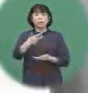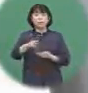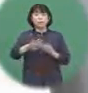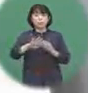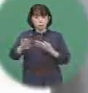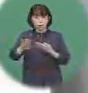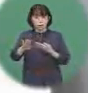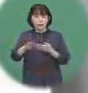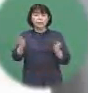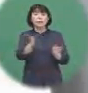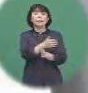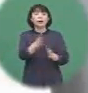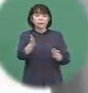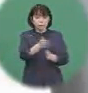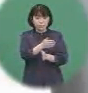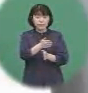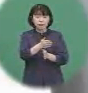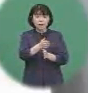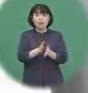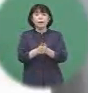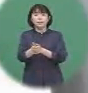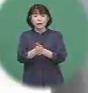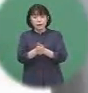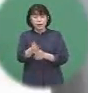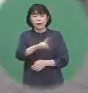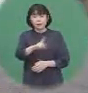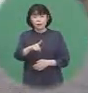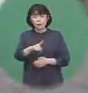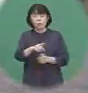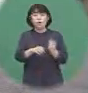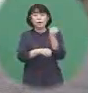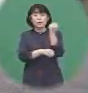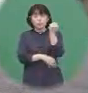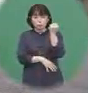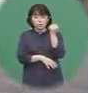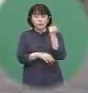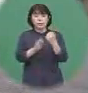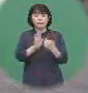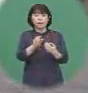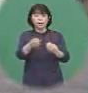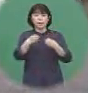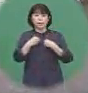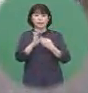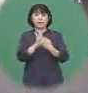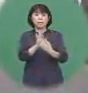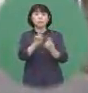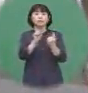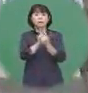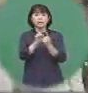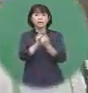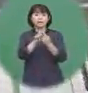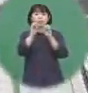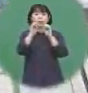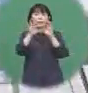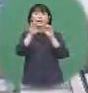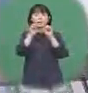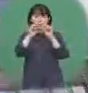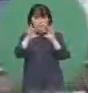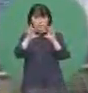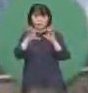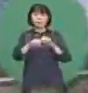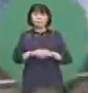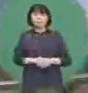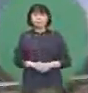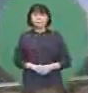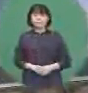はこのほか十分な換気や手洗いなど引き続き基本的な感染防止対策の徹底を呼びかけてい